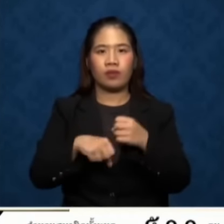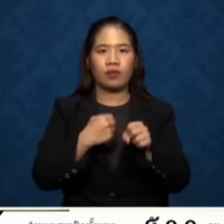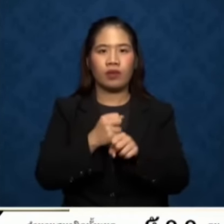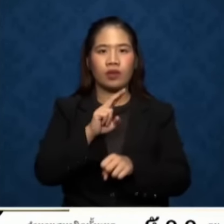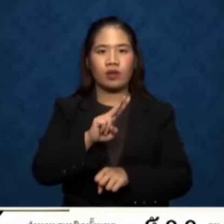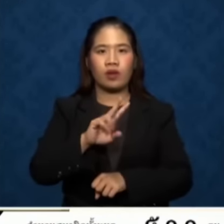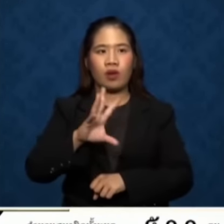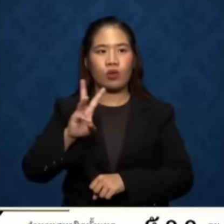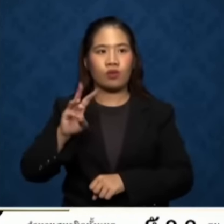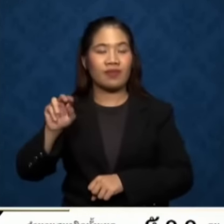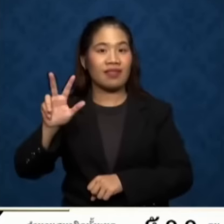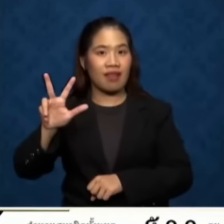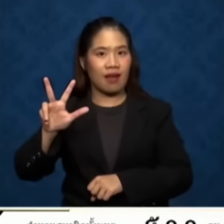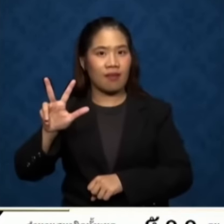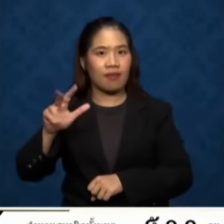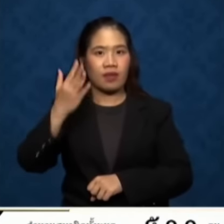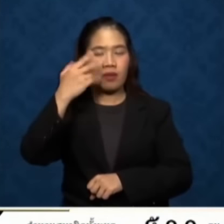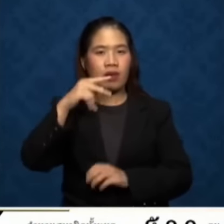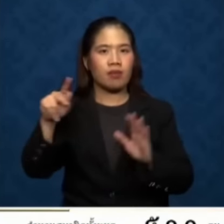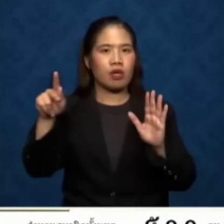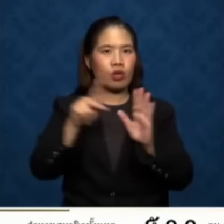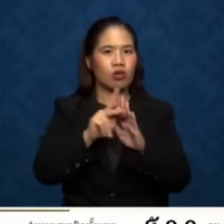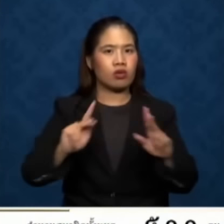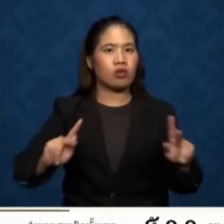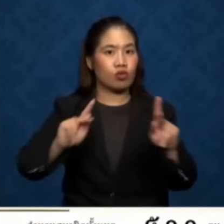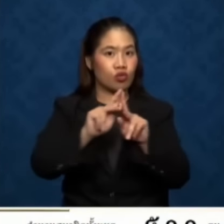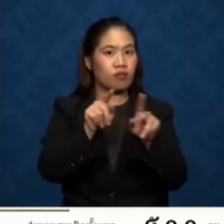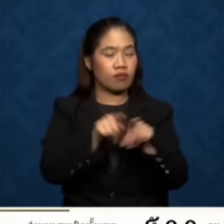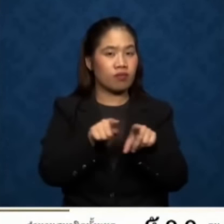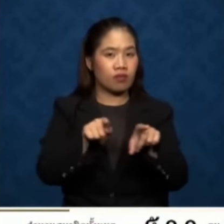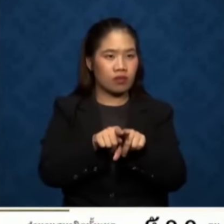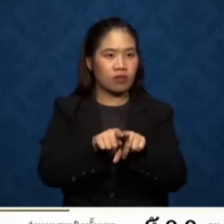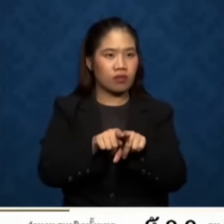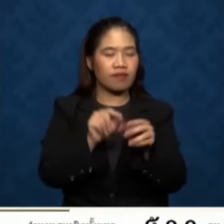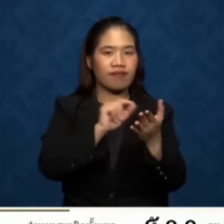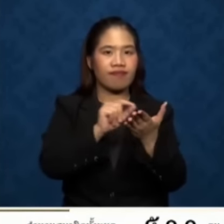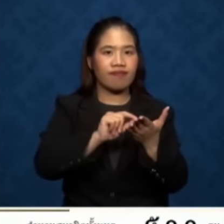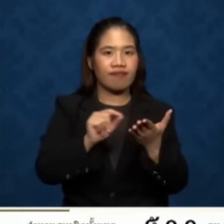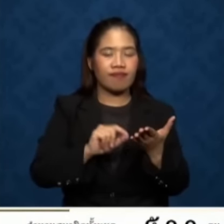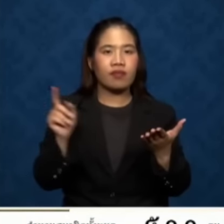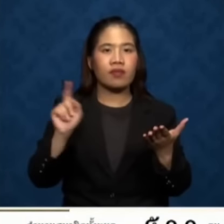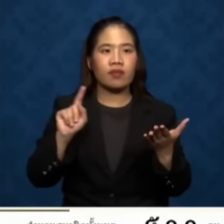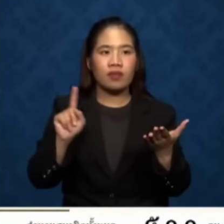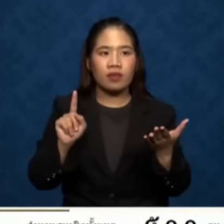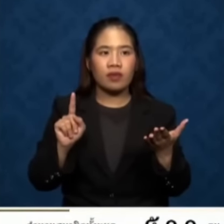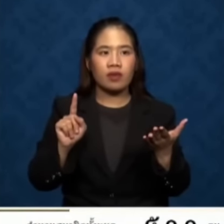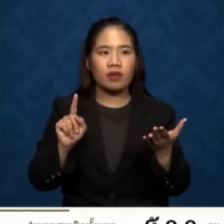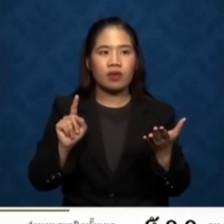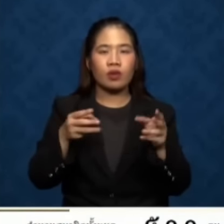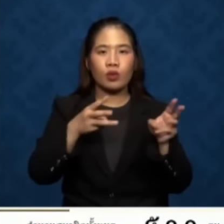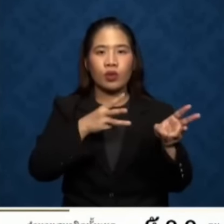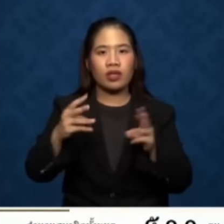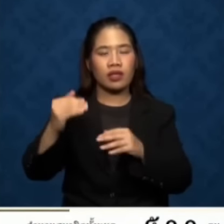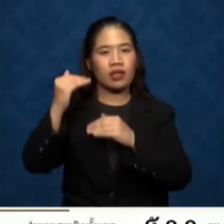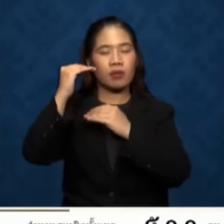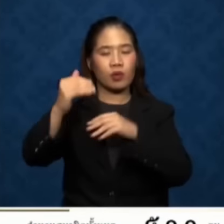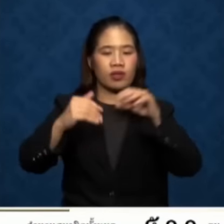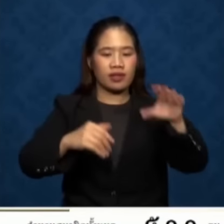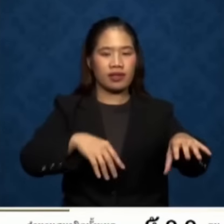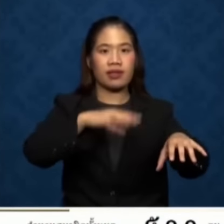2563เนี่ยก็เป็นกฎกระทรวงอีกฉบับหนึ่งที่เขียนว่าการกำหนดสถาน